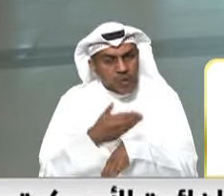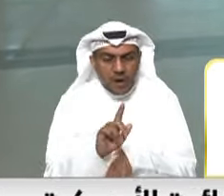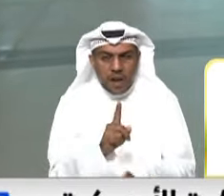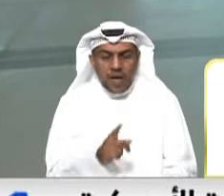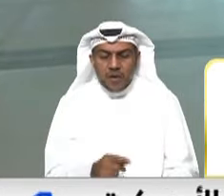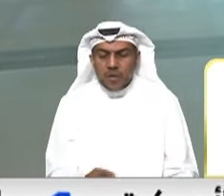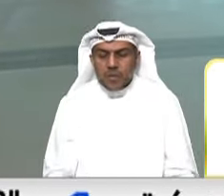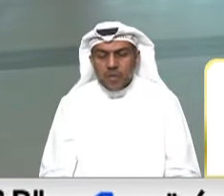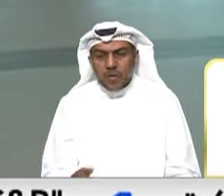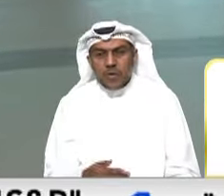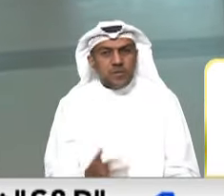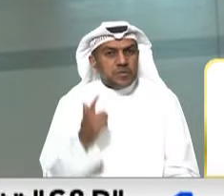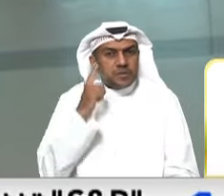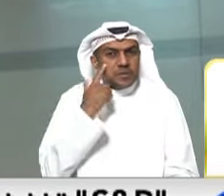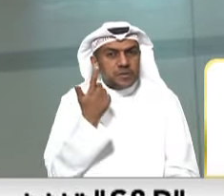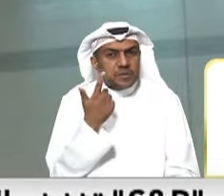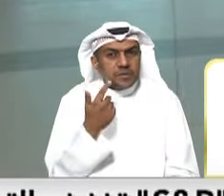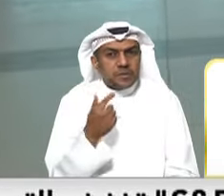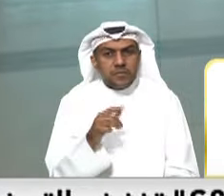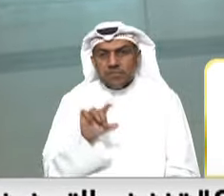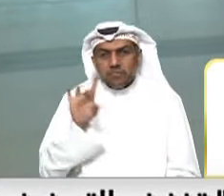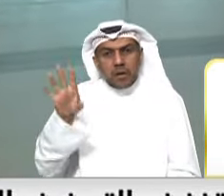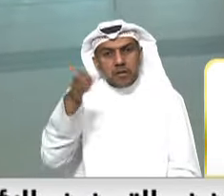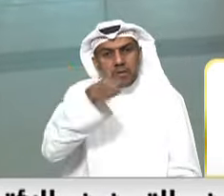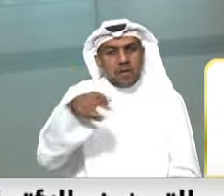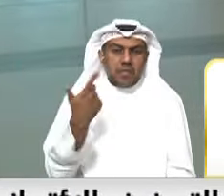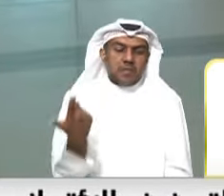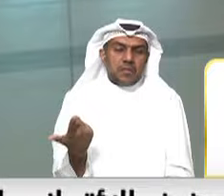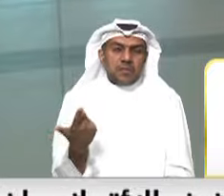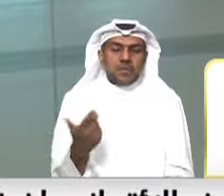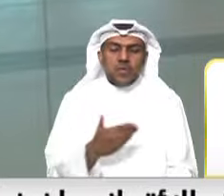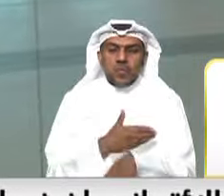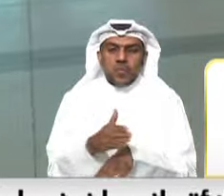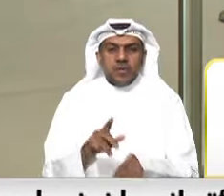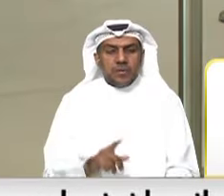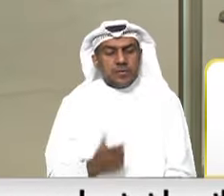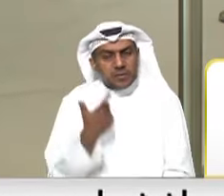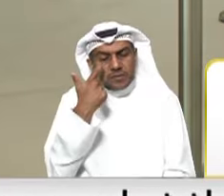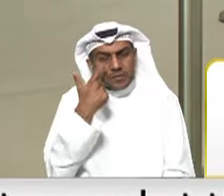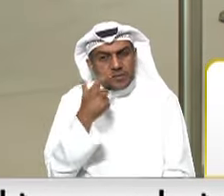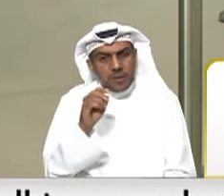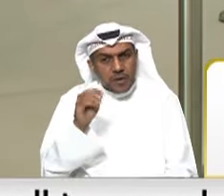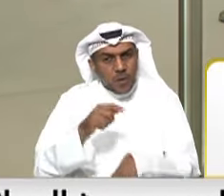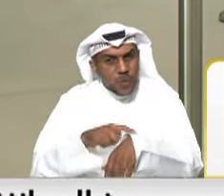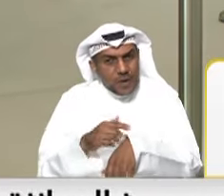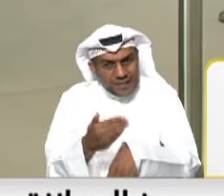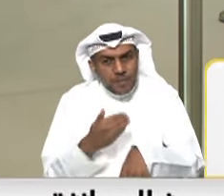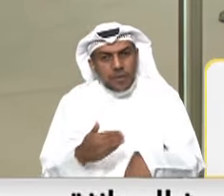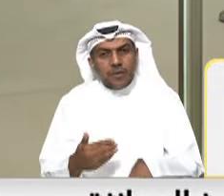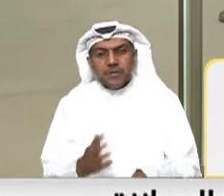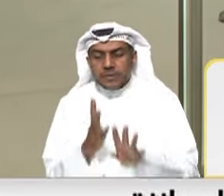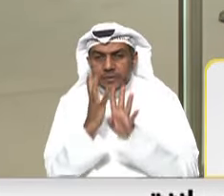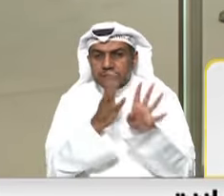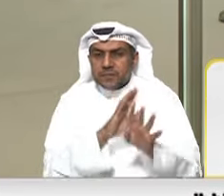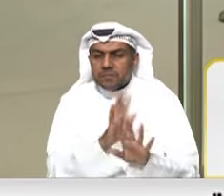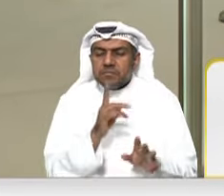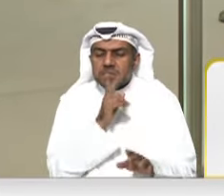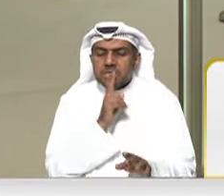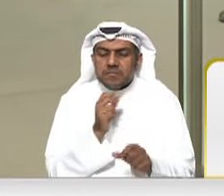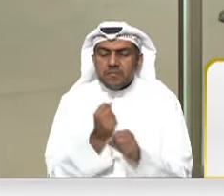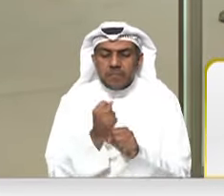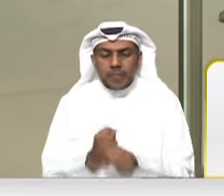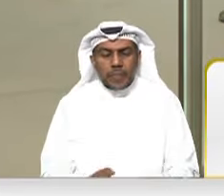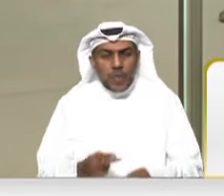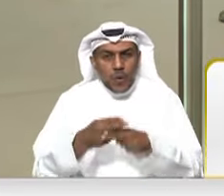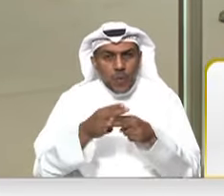أو يتسبب في إلغاء سفرة لسبب التأخير. وأيضا احنا دائما نقدم خدمات مميزة